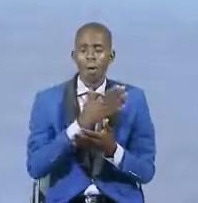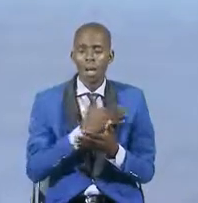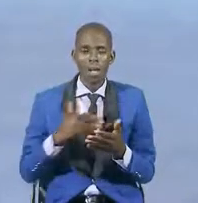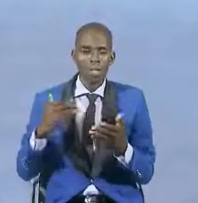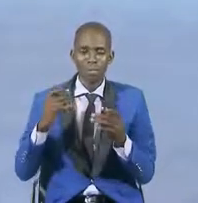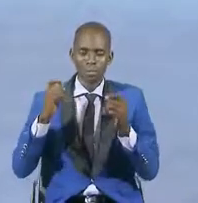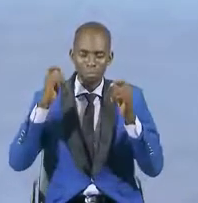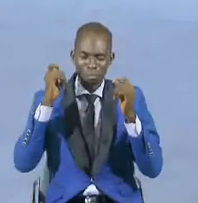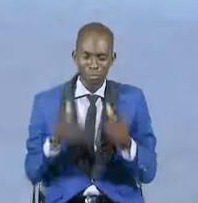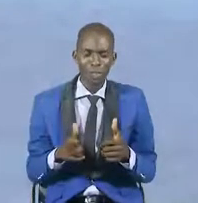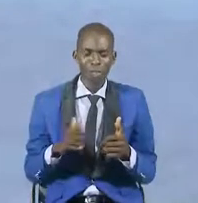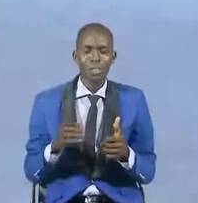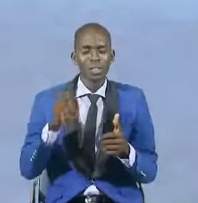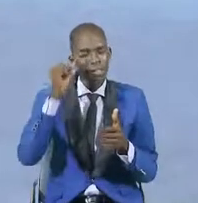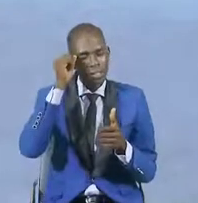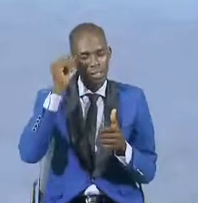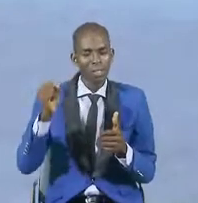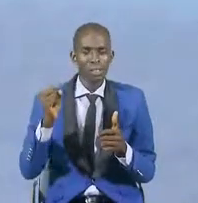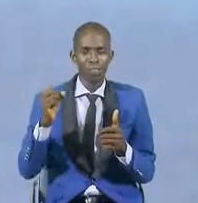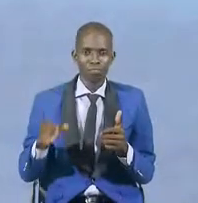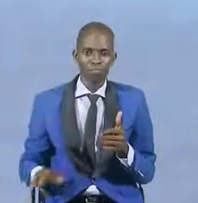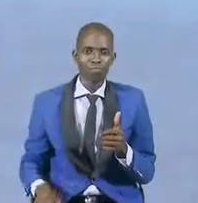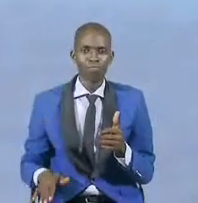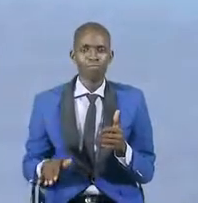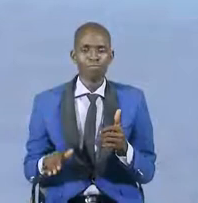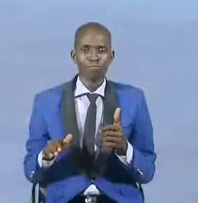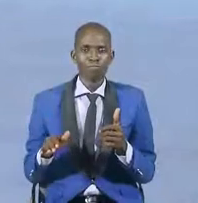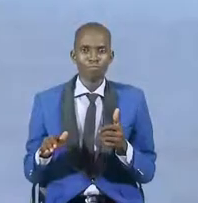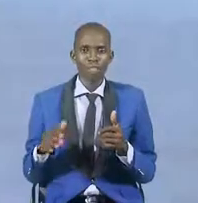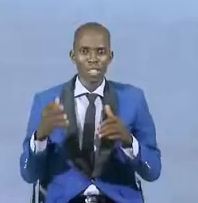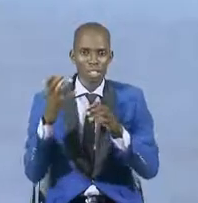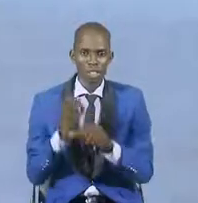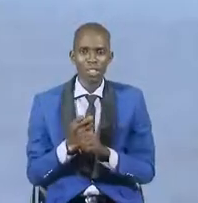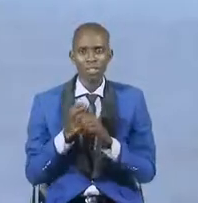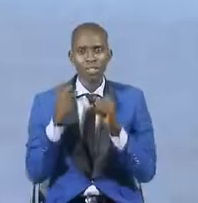ses pieds et ses chevilles devinrent fermes.